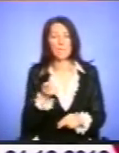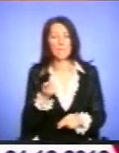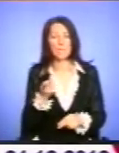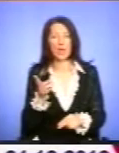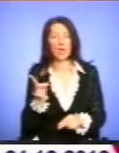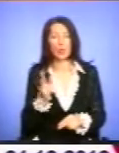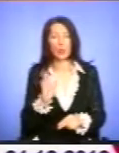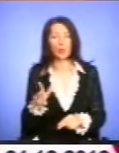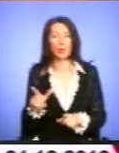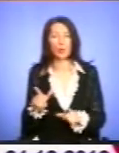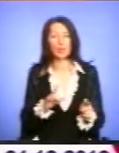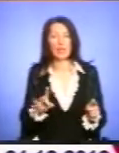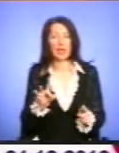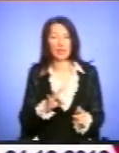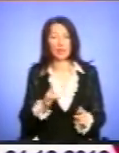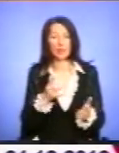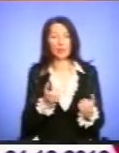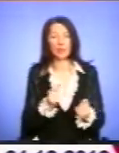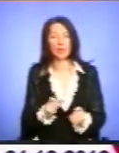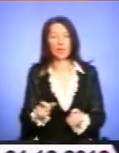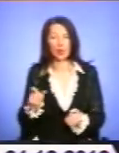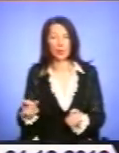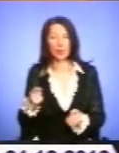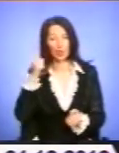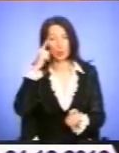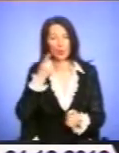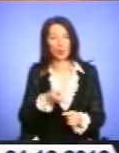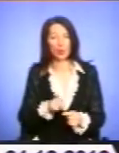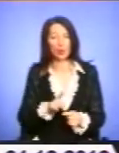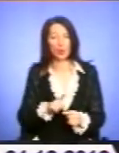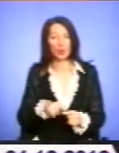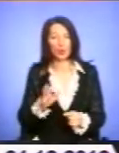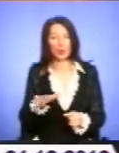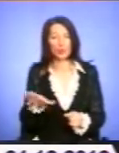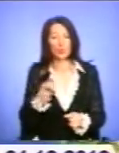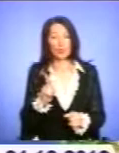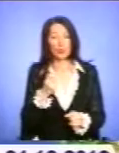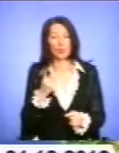я буду в районах приймати громадян. Я думаю, що ми все зробимо, щоб два рази.